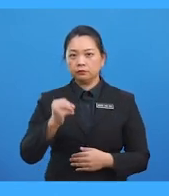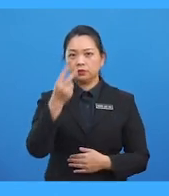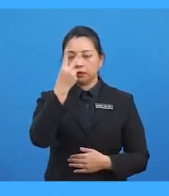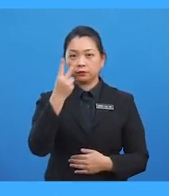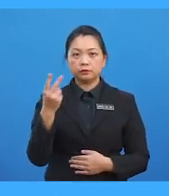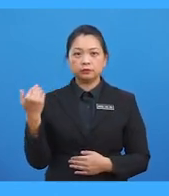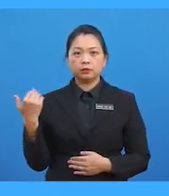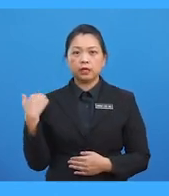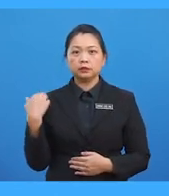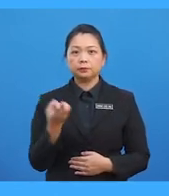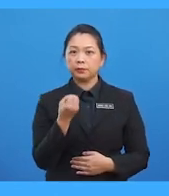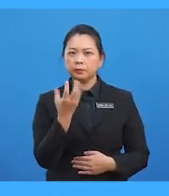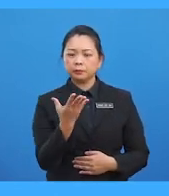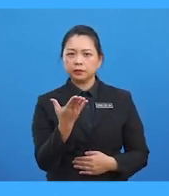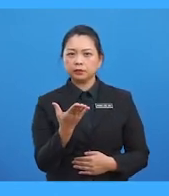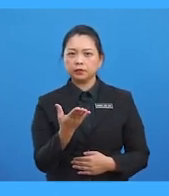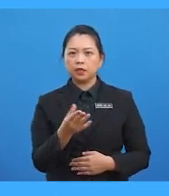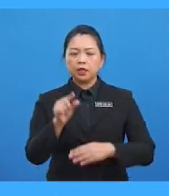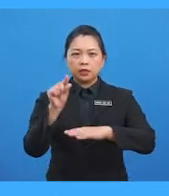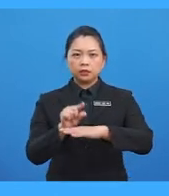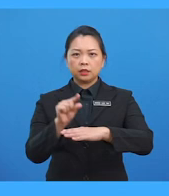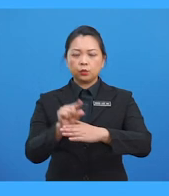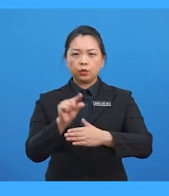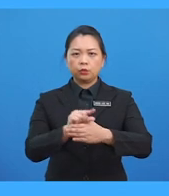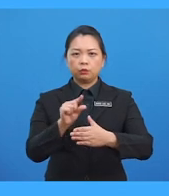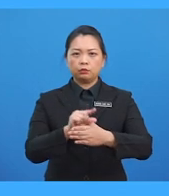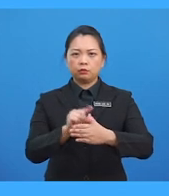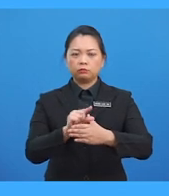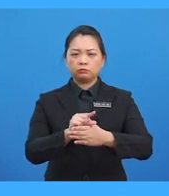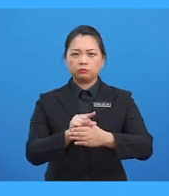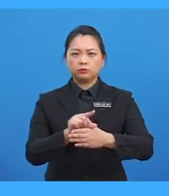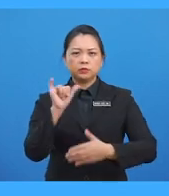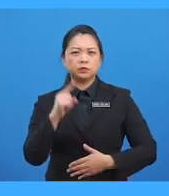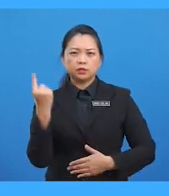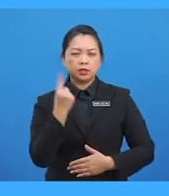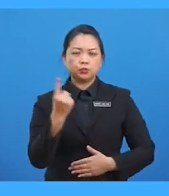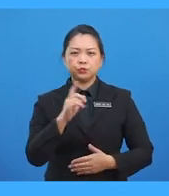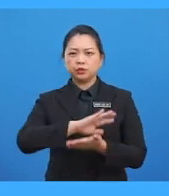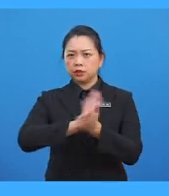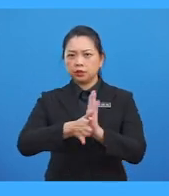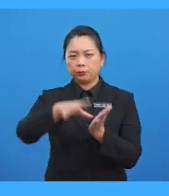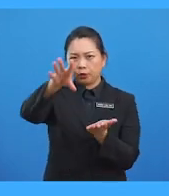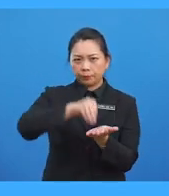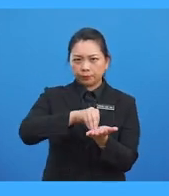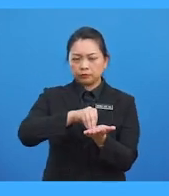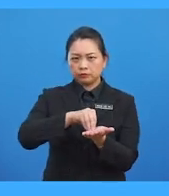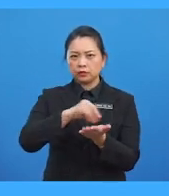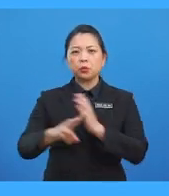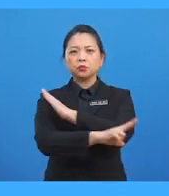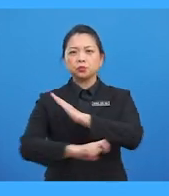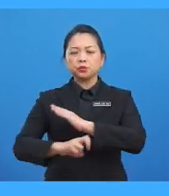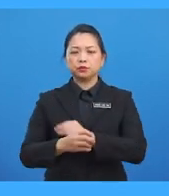dipaparkan, terdapat beberapa gambar produk yang antaranya sentiasa menjadi peniruan produk dan cetak